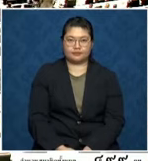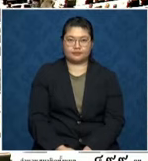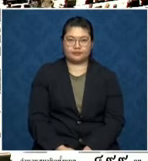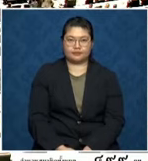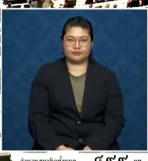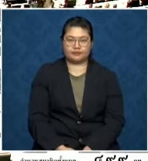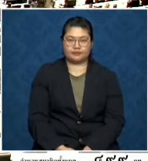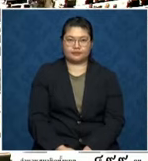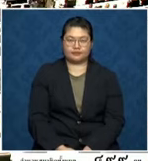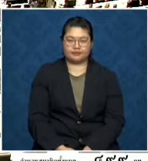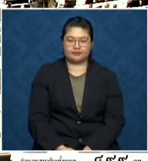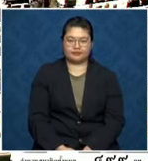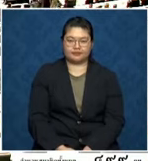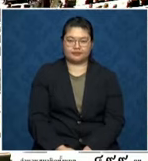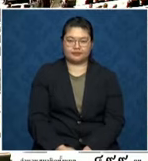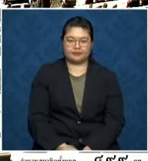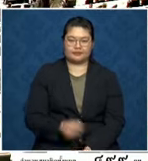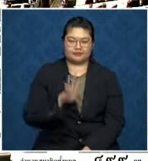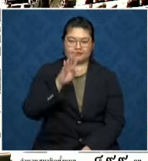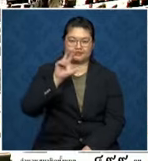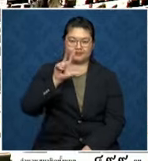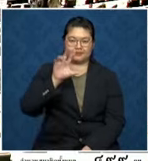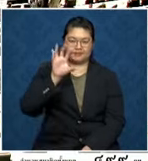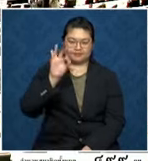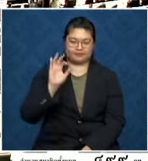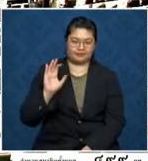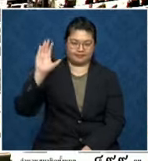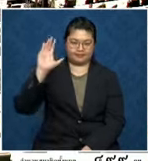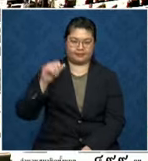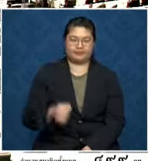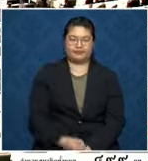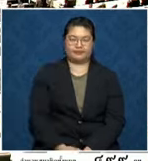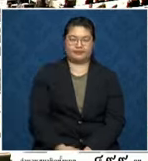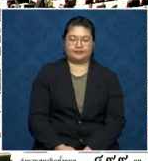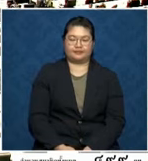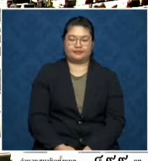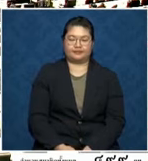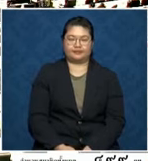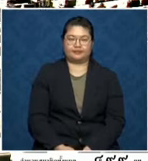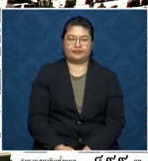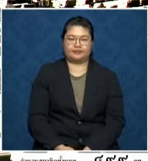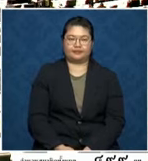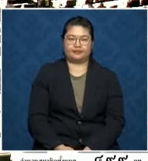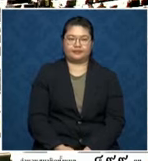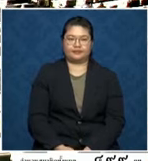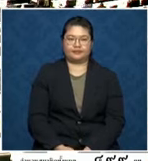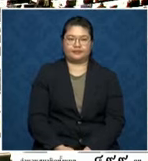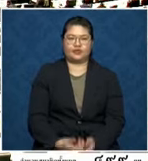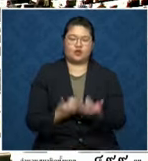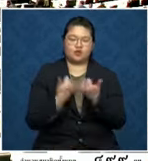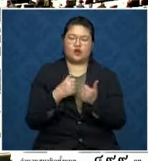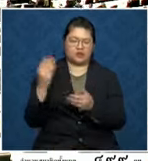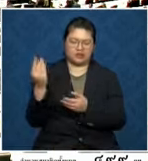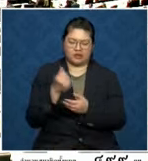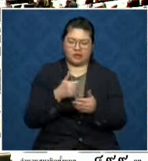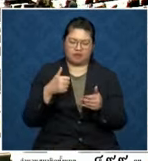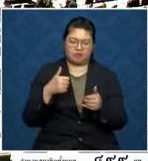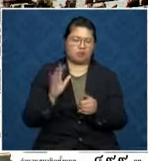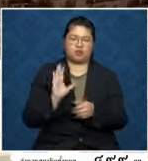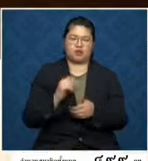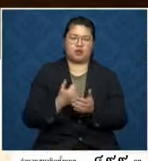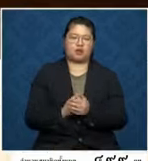ท่านประธานครับสุริเกียรติเทียนทอง439แสดงตนครับ ครับสมาชิกครับผมยังไม่ได้รีบปิดนะครับเชิญไปรับบัตรดีกว่